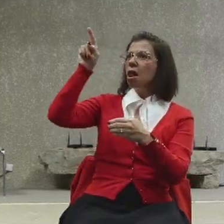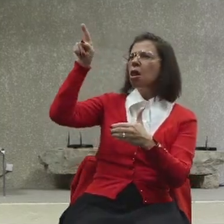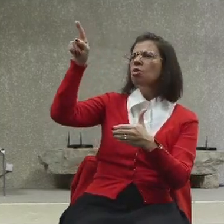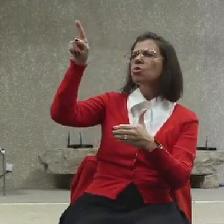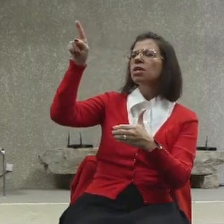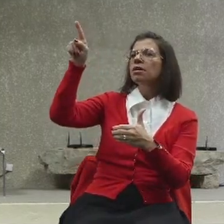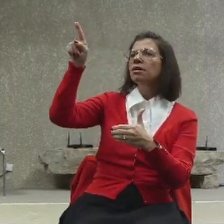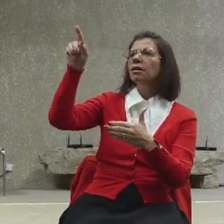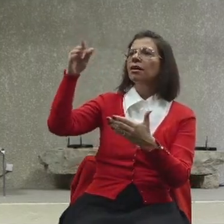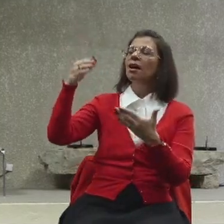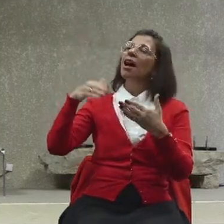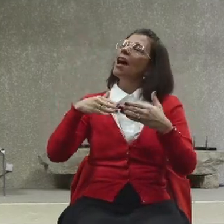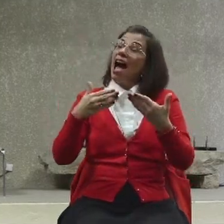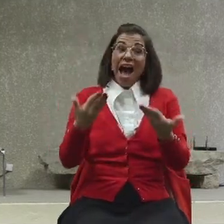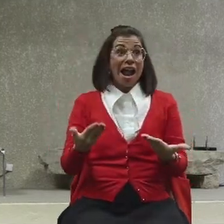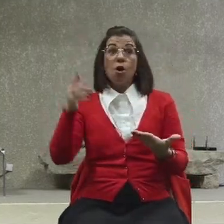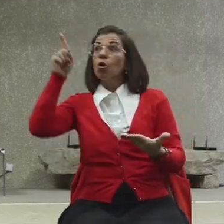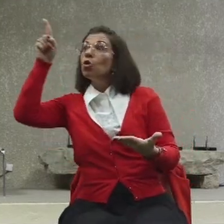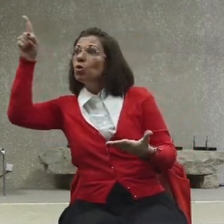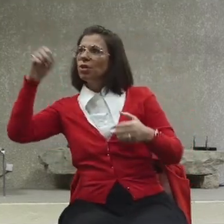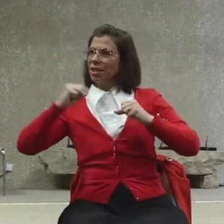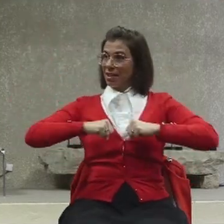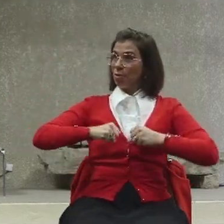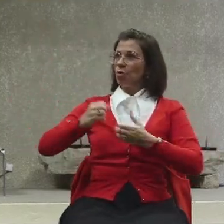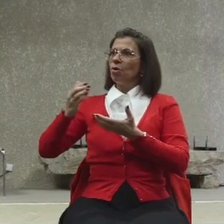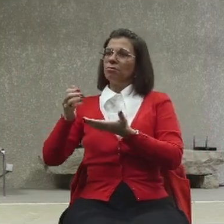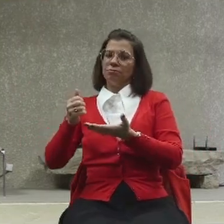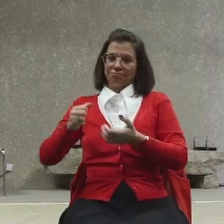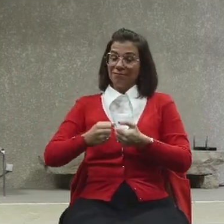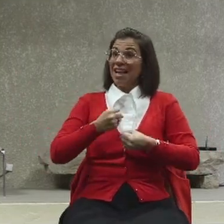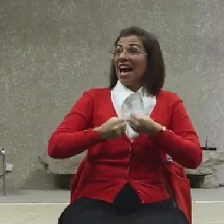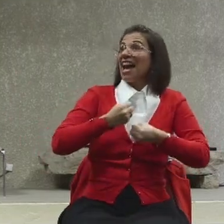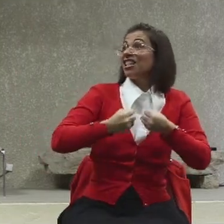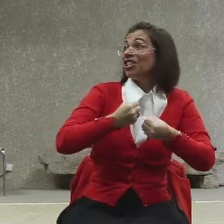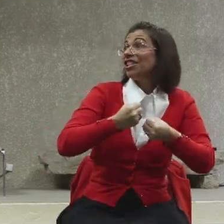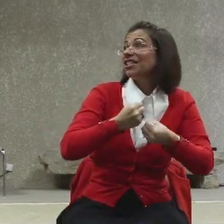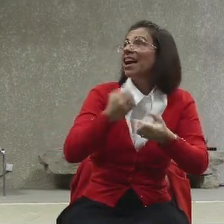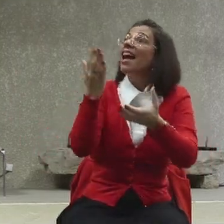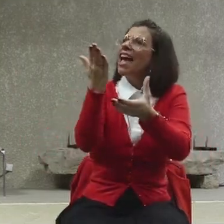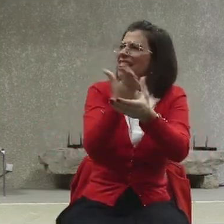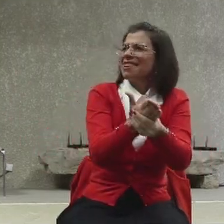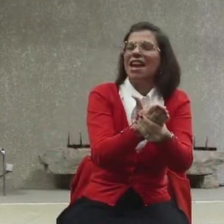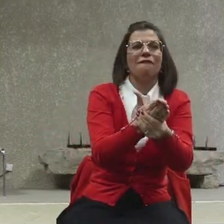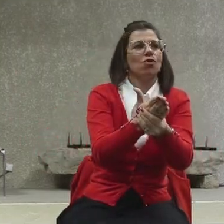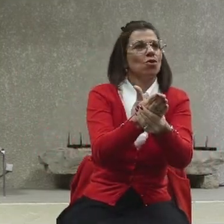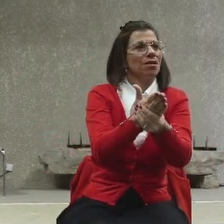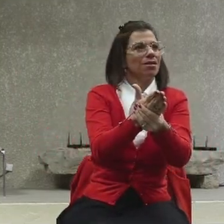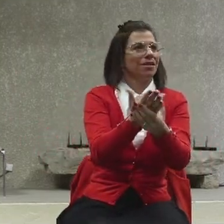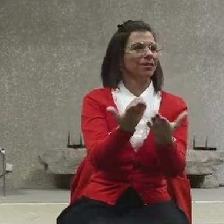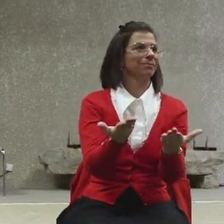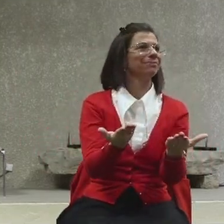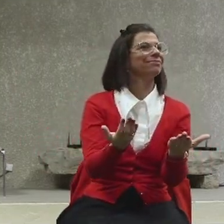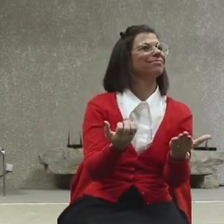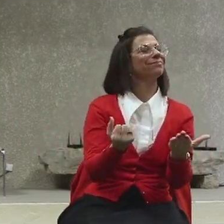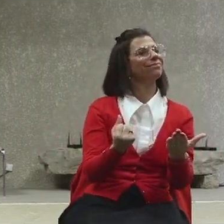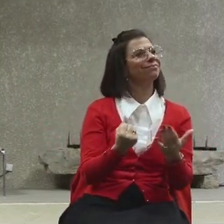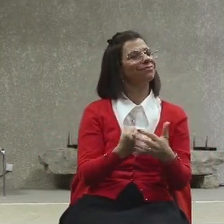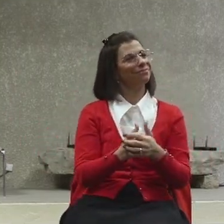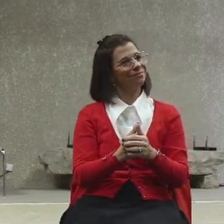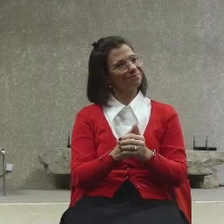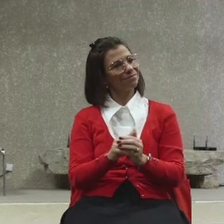Vous dites, oui, il s'est passé quelque chose. Il y a eu quelques améliorations. Alors que la parole de Dieu nous enseigne